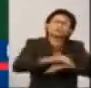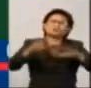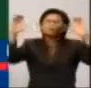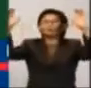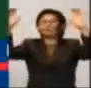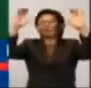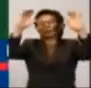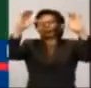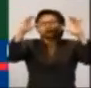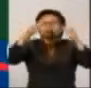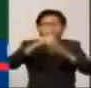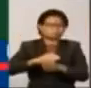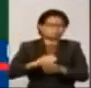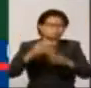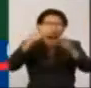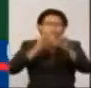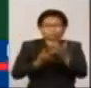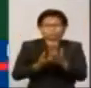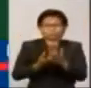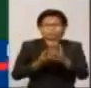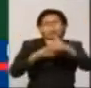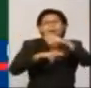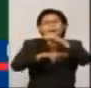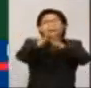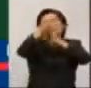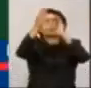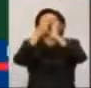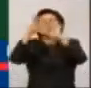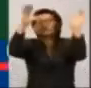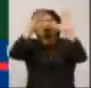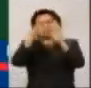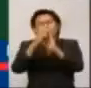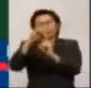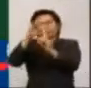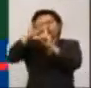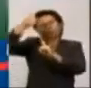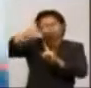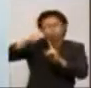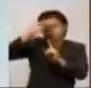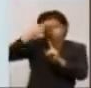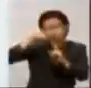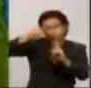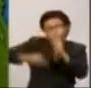info cuaca buat masa ini, seterusnya ramalan cuaca bandar-bandar utama untuk pagi esok.